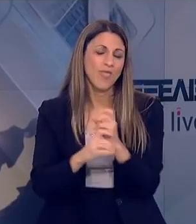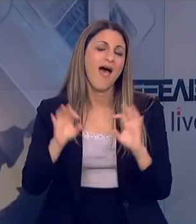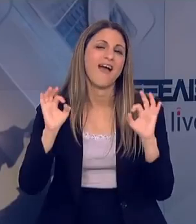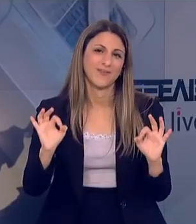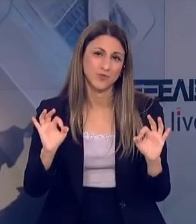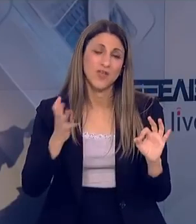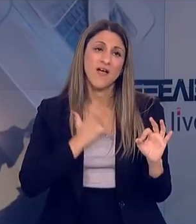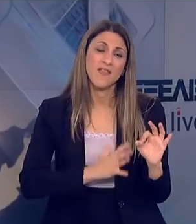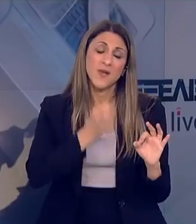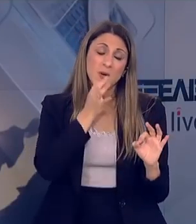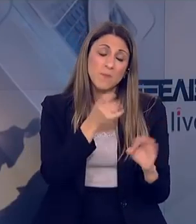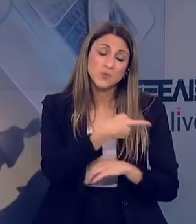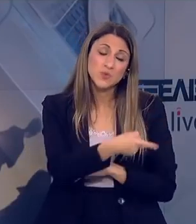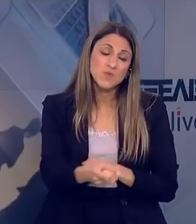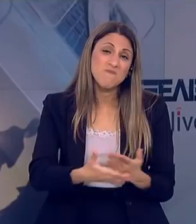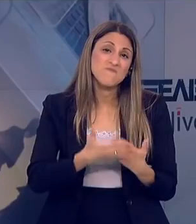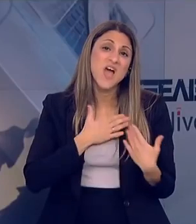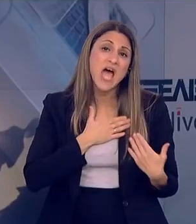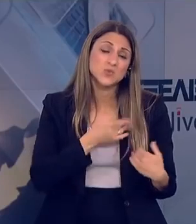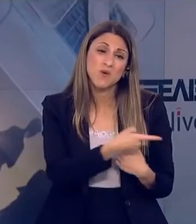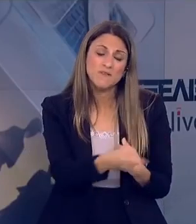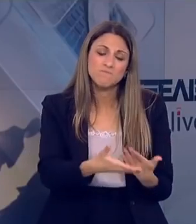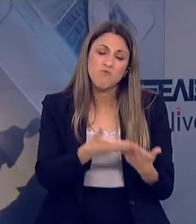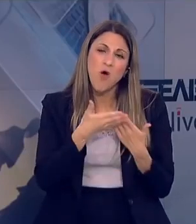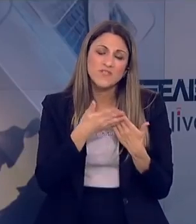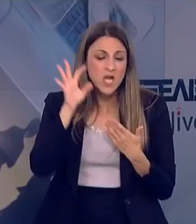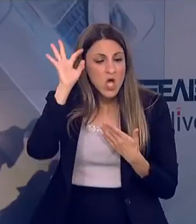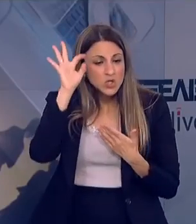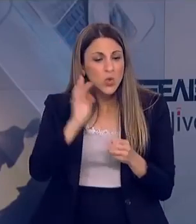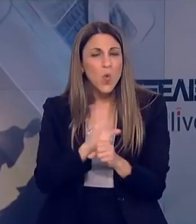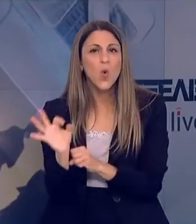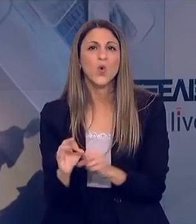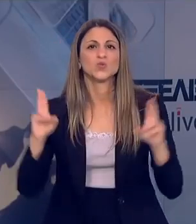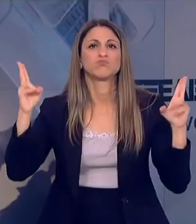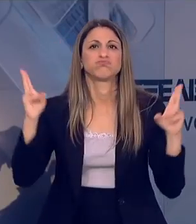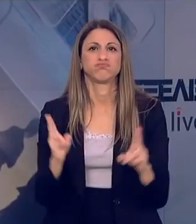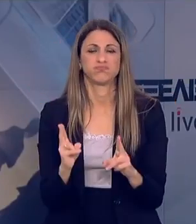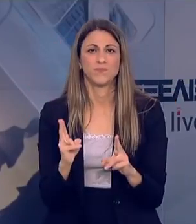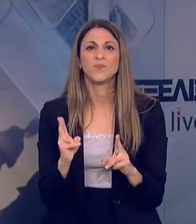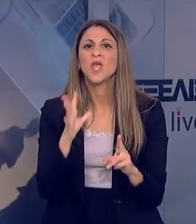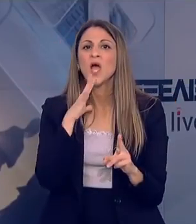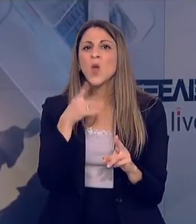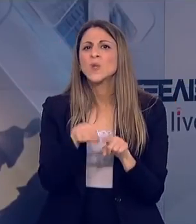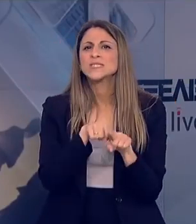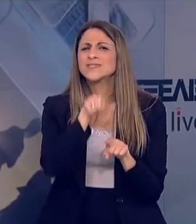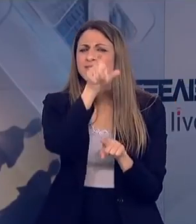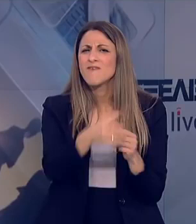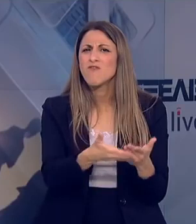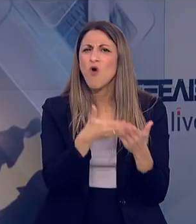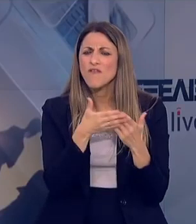περιορισμού της πανδημίας. Η συμβολή των ανδρών και γυναικών του πυροσβεστικού σώματος είναι καθοριστική, τόσο στο επίπεδο χνηλάτησης των στενών